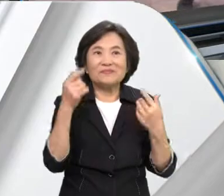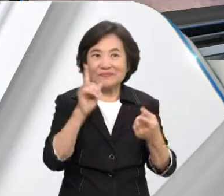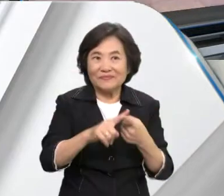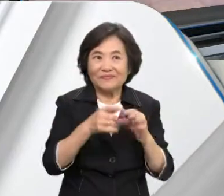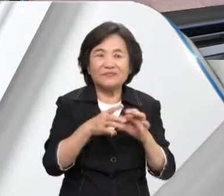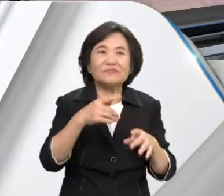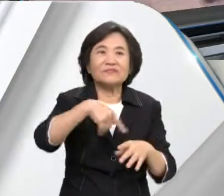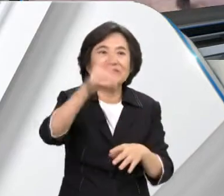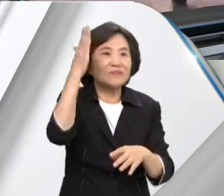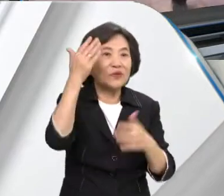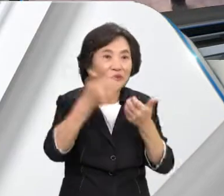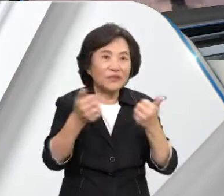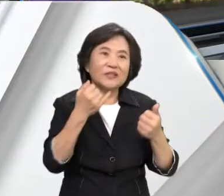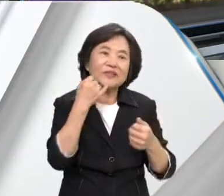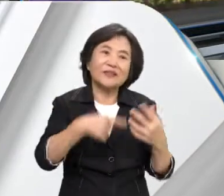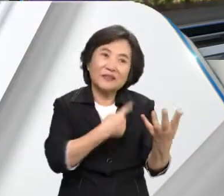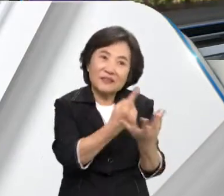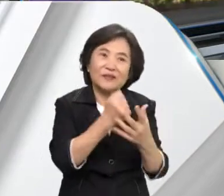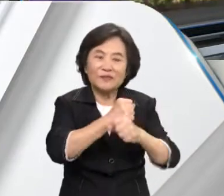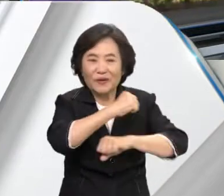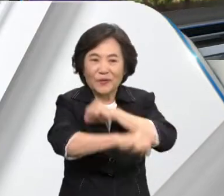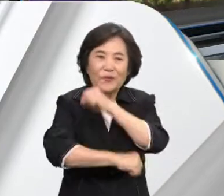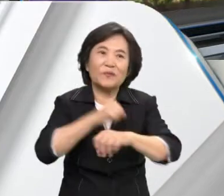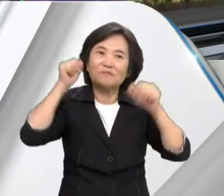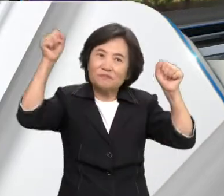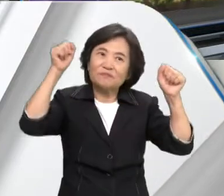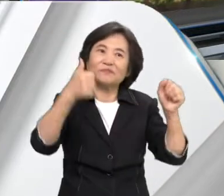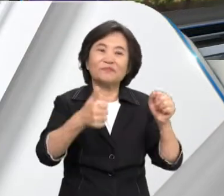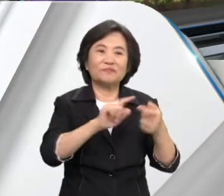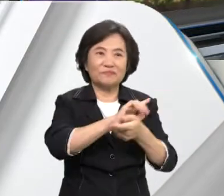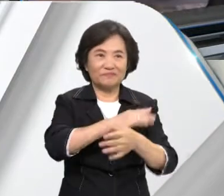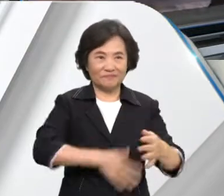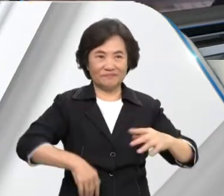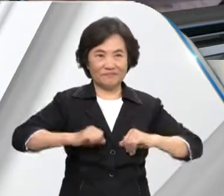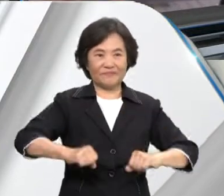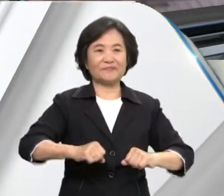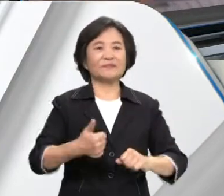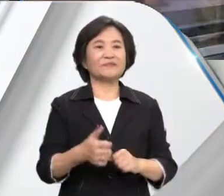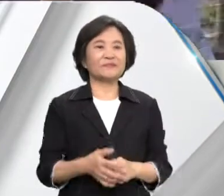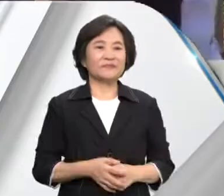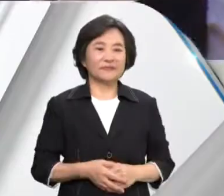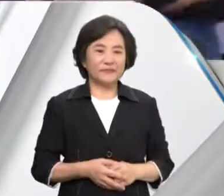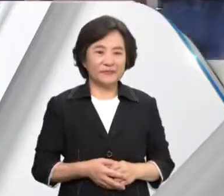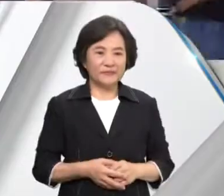节，对头份两位多听通，本身体变得很难好。